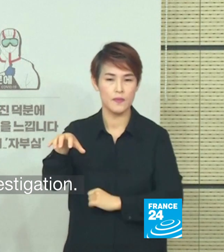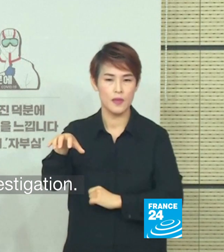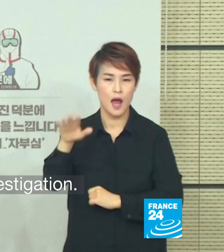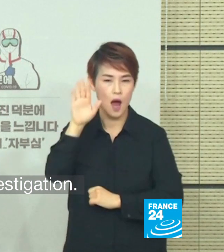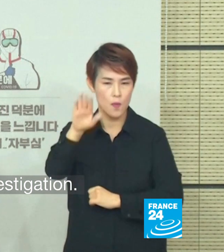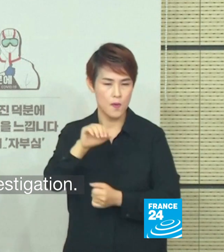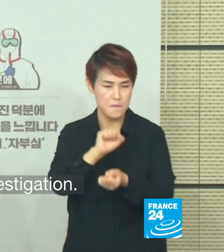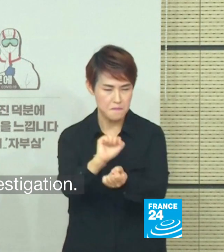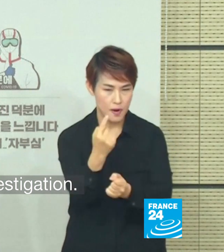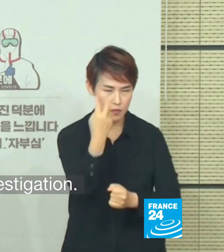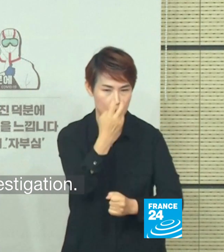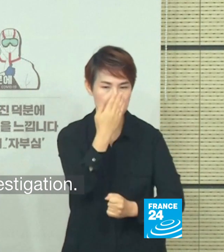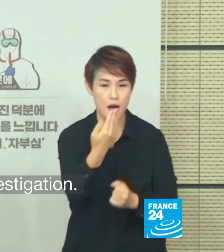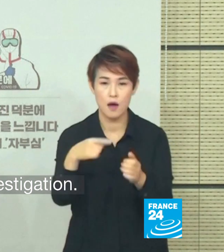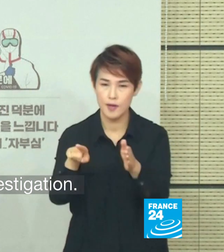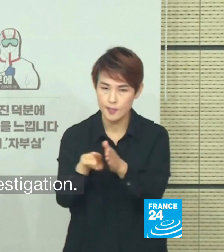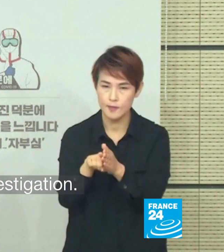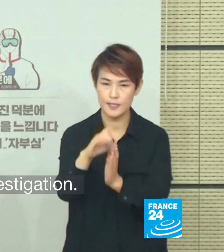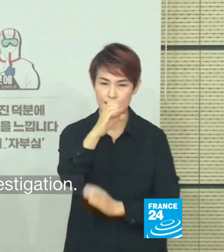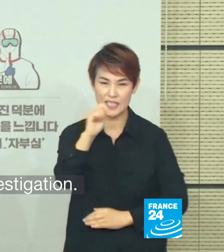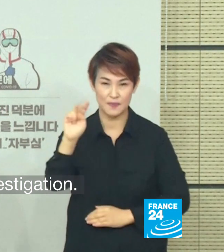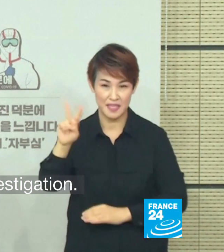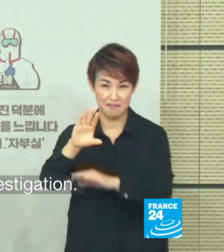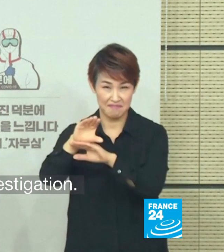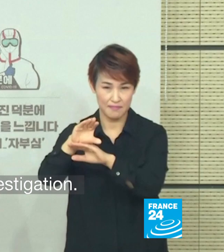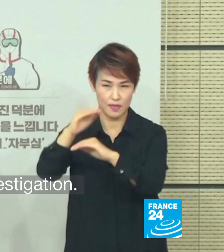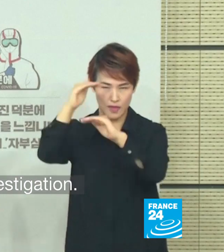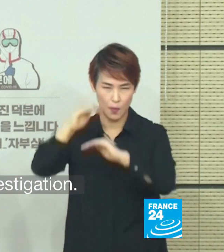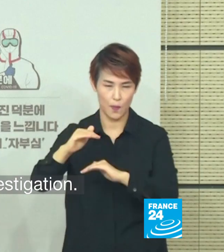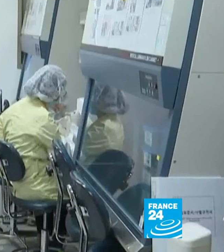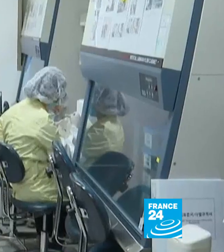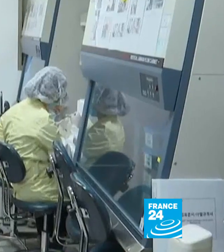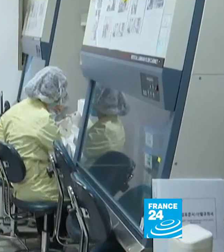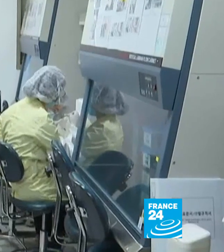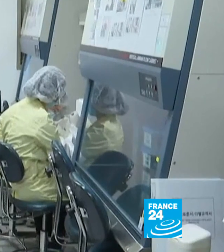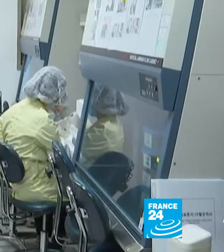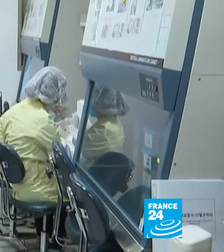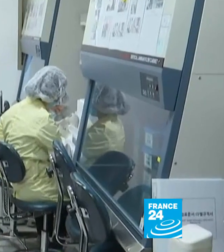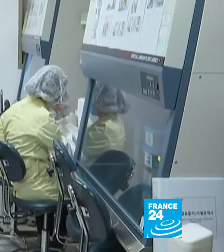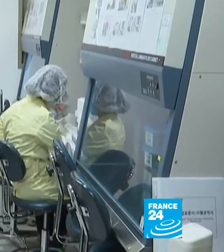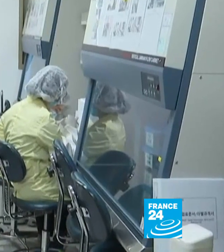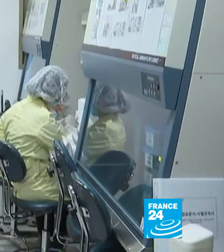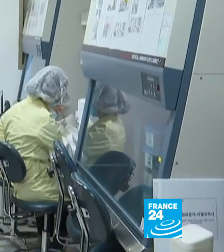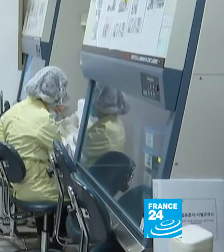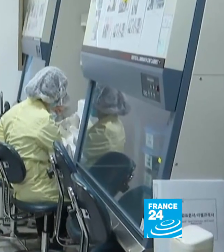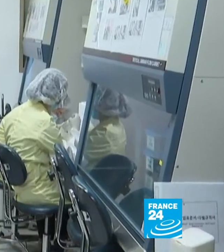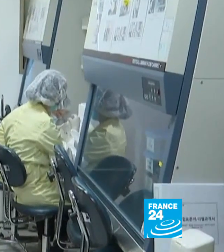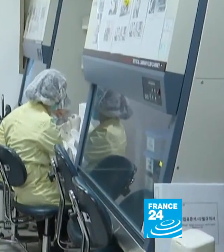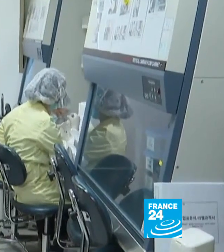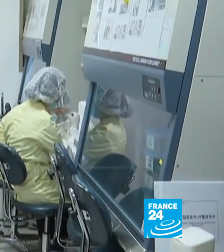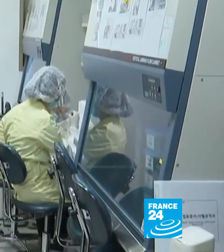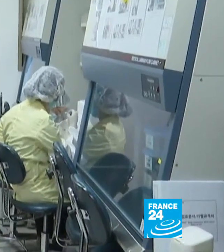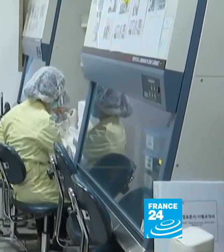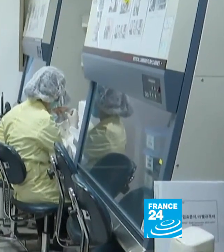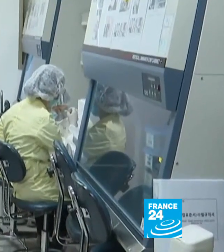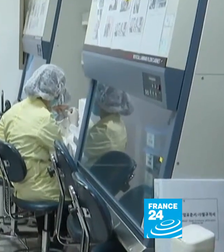역학 조사가 충분히 이루어질 수 있도록 CCTV 자료를 확보하였습니다. One of the main challenges this time around,